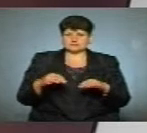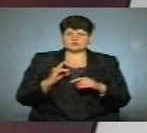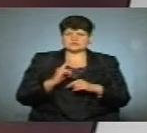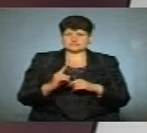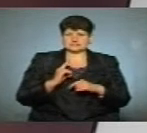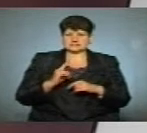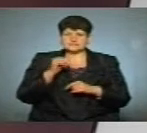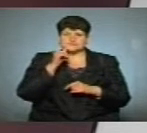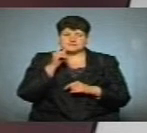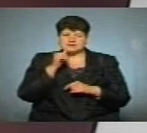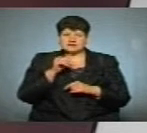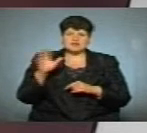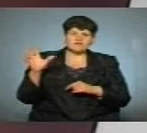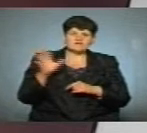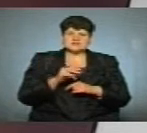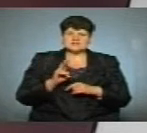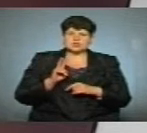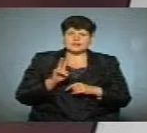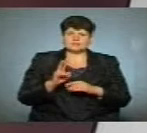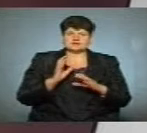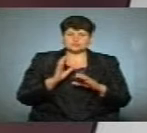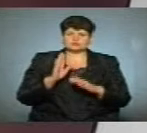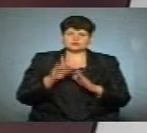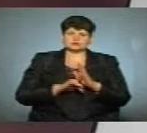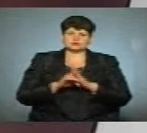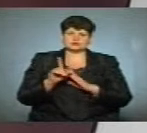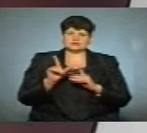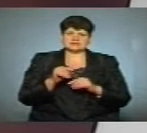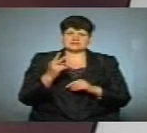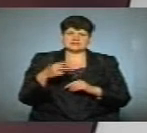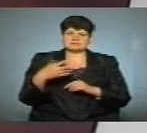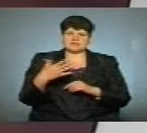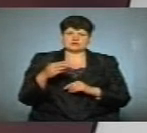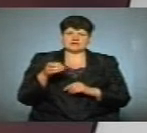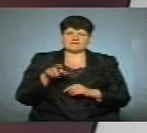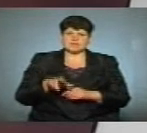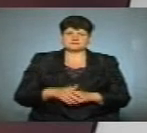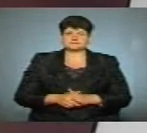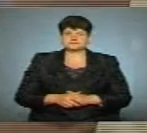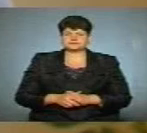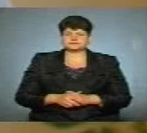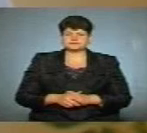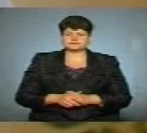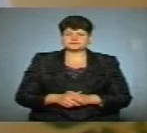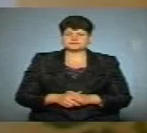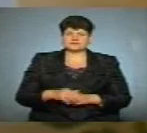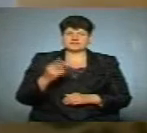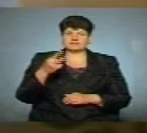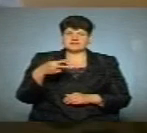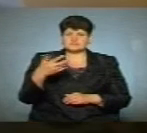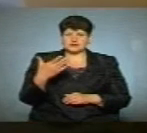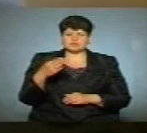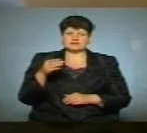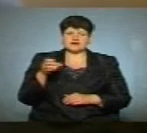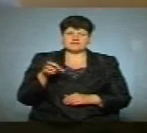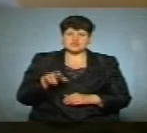курсуватиме відзавтра. Усі тролейбуси і автобуси вийдуть на маршрути з 25 травня. З 25